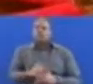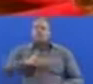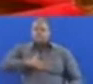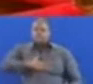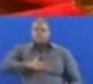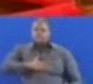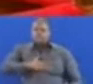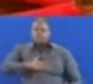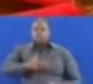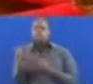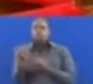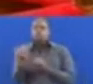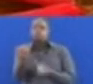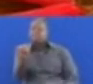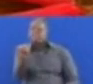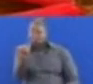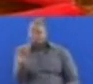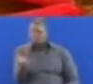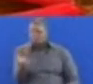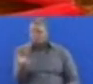Asante. Subiri kidogo ADC.